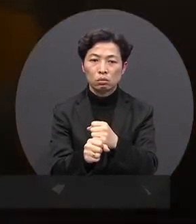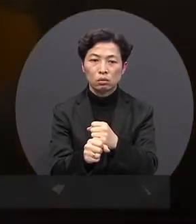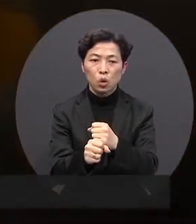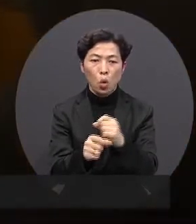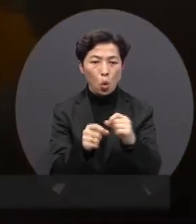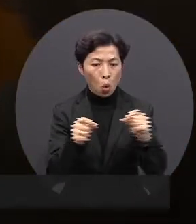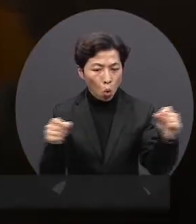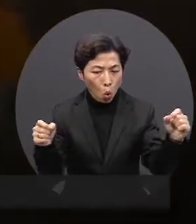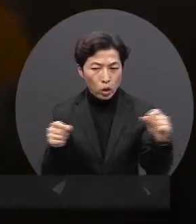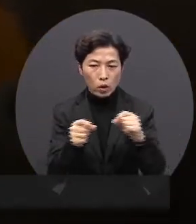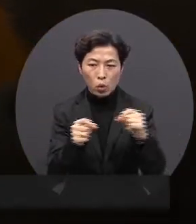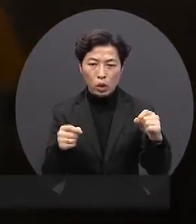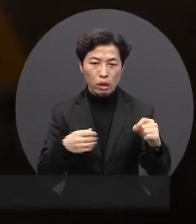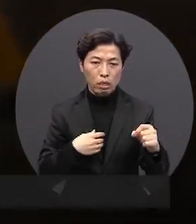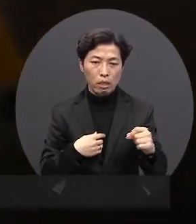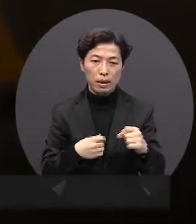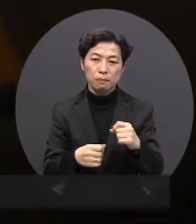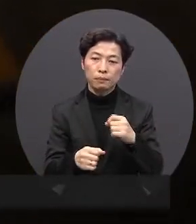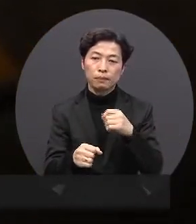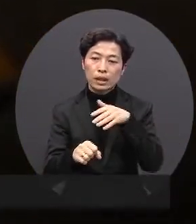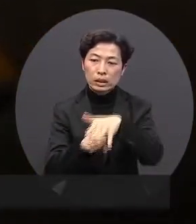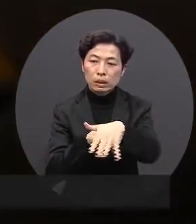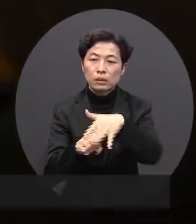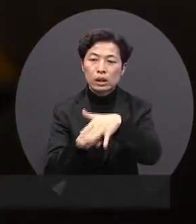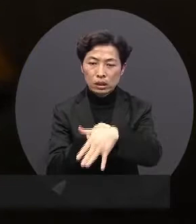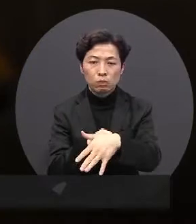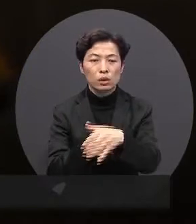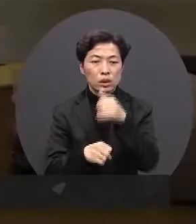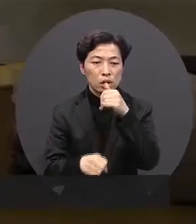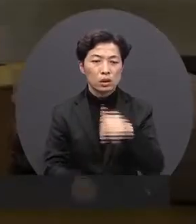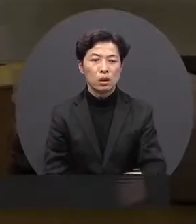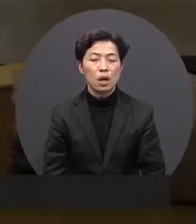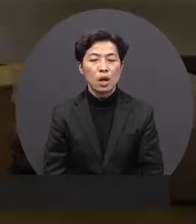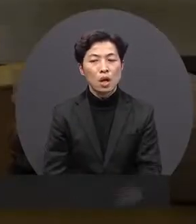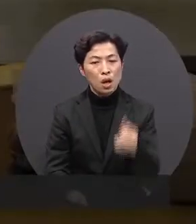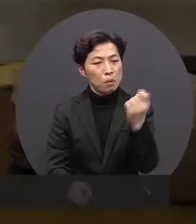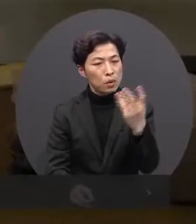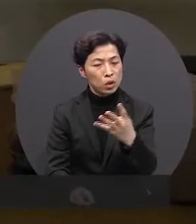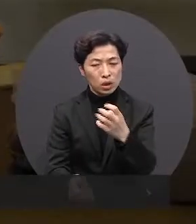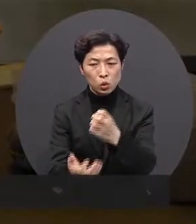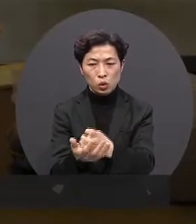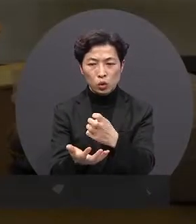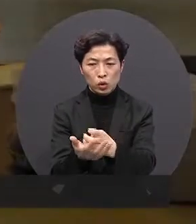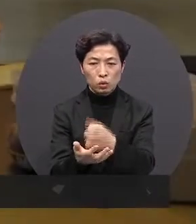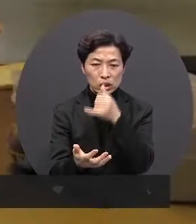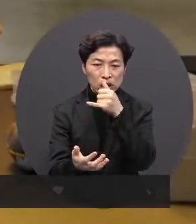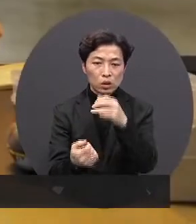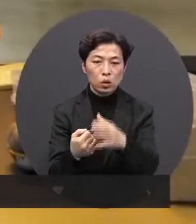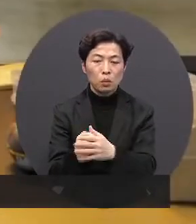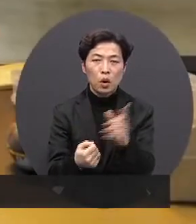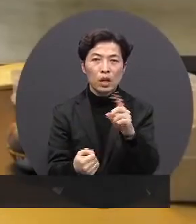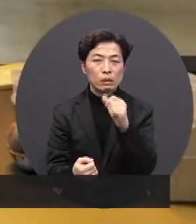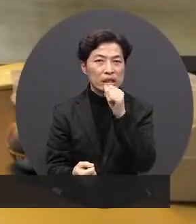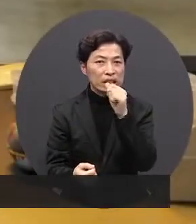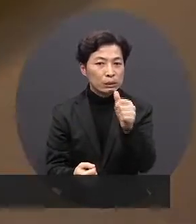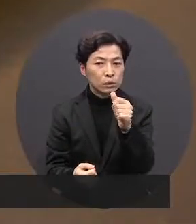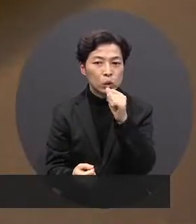되게 오래전 작업 스타일이었을 거예요. 그래서 몇 가지 원칙을 좀 새겼죠. 처음에는 금속을 쓰지